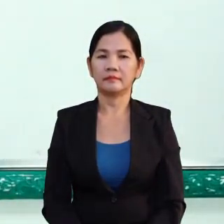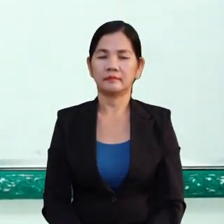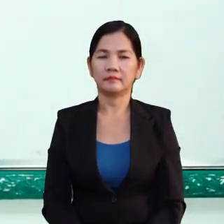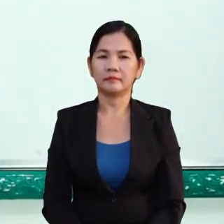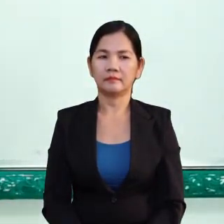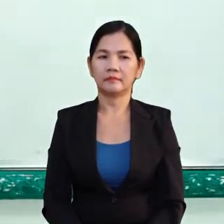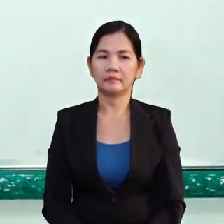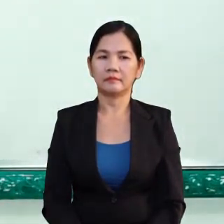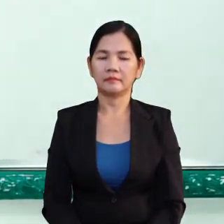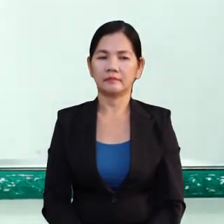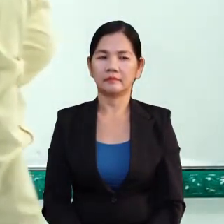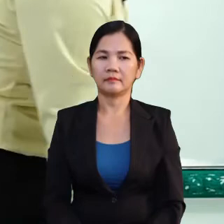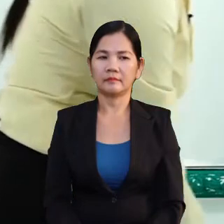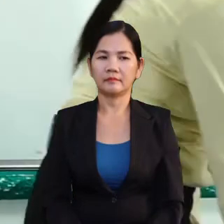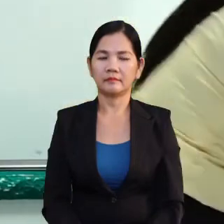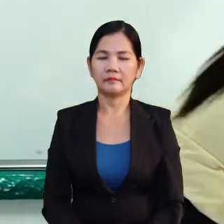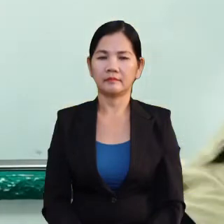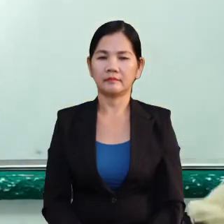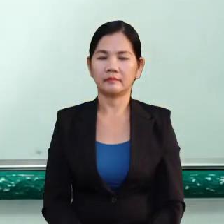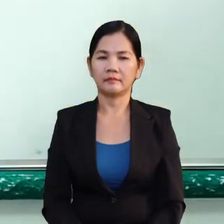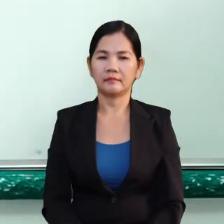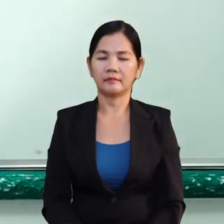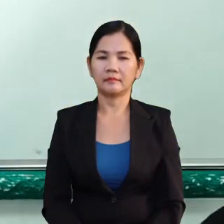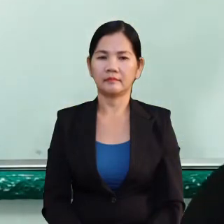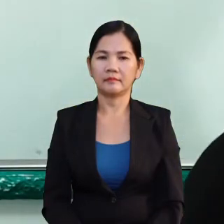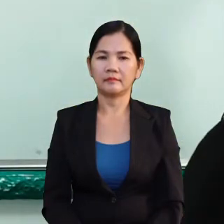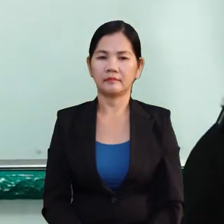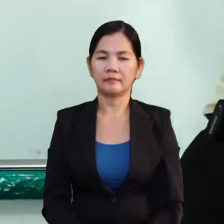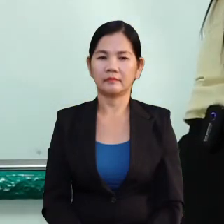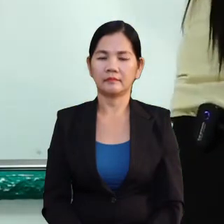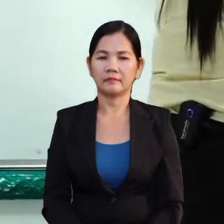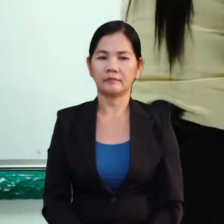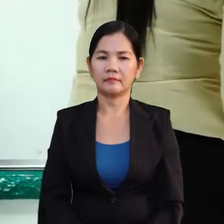ចាកូនត្រៀមធ្វើកិច្ចការផ្ទះ